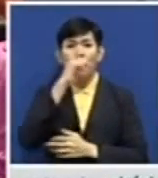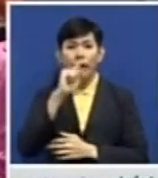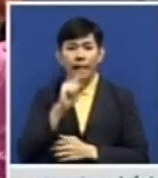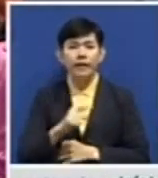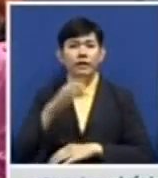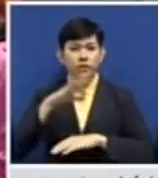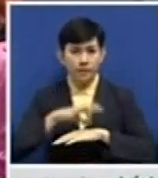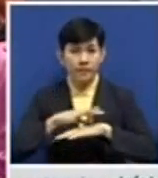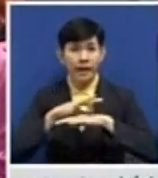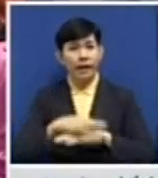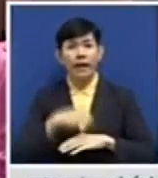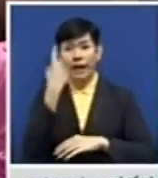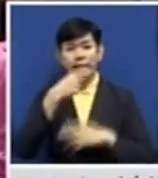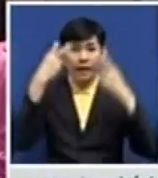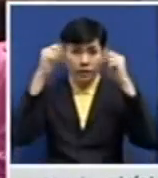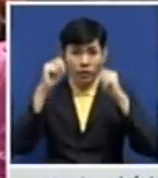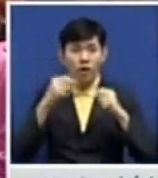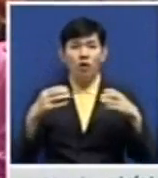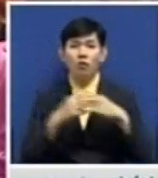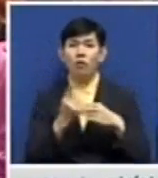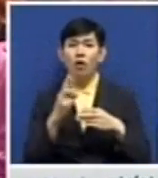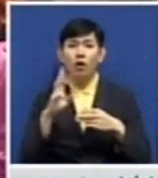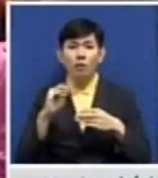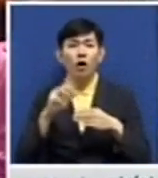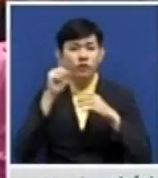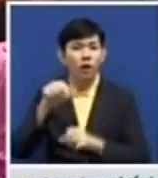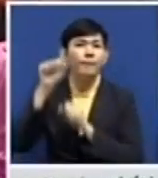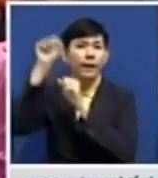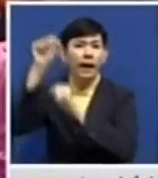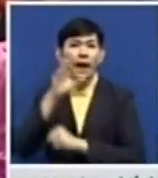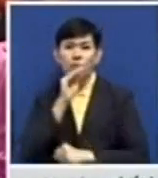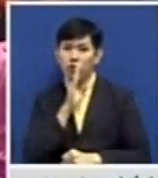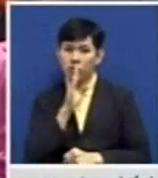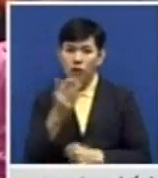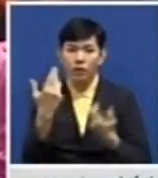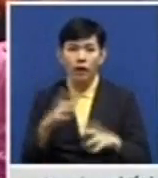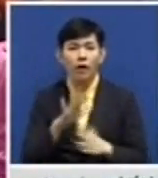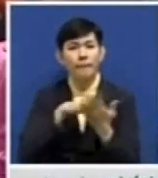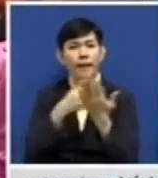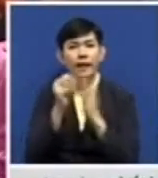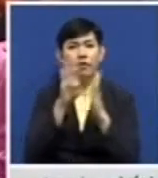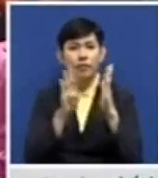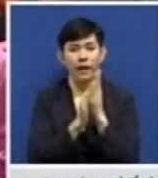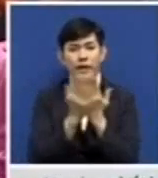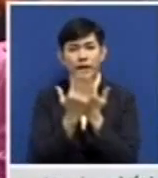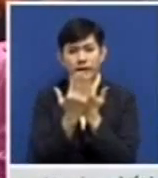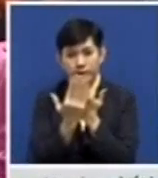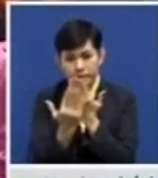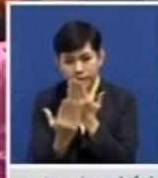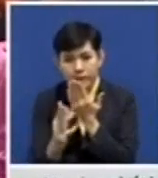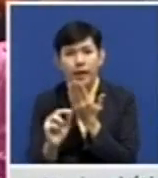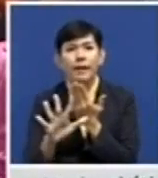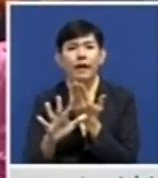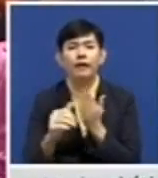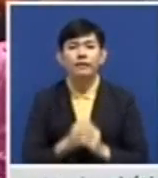ายกและคณะรัฐมนตรีทั้งคณะก่อนนะแล้วจึงจะมาออกนโยบายตั้งแต่หน้าแรกถึงหน้า35ผมกราบเรียนด้วยความปรารถ